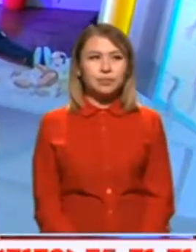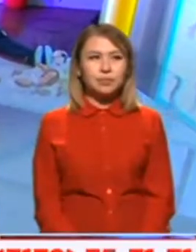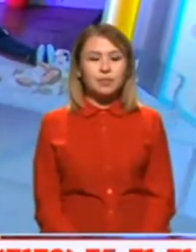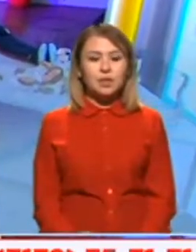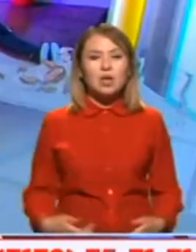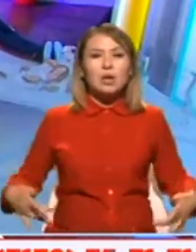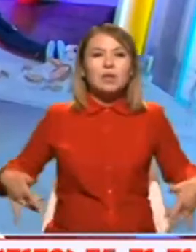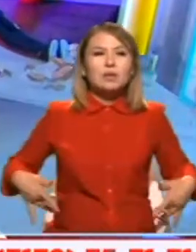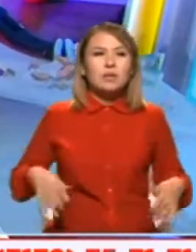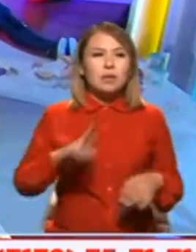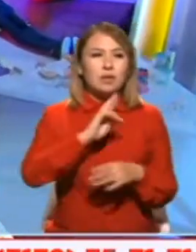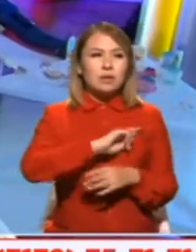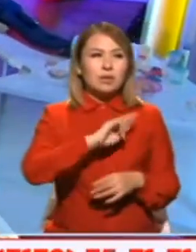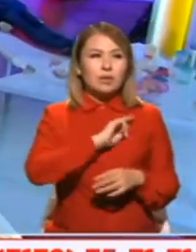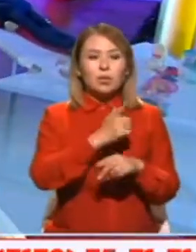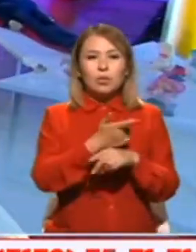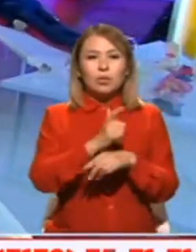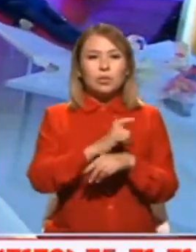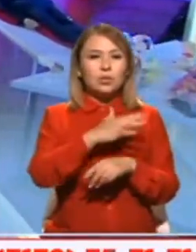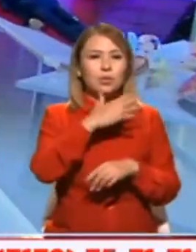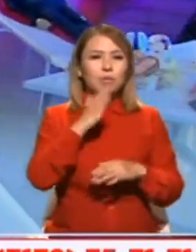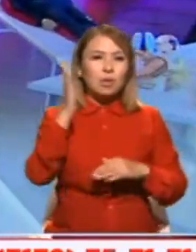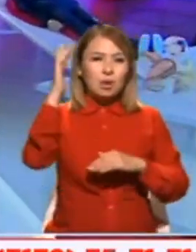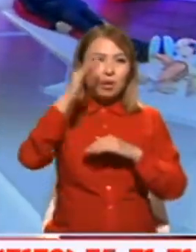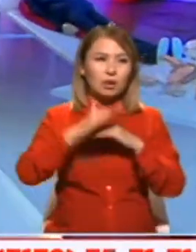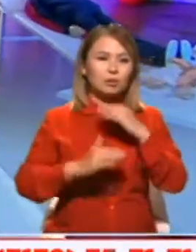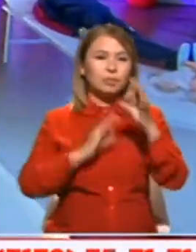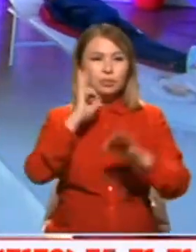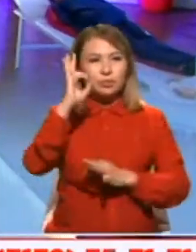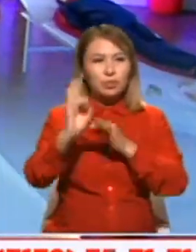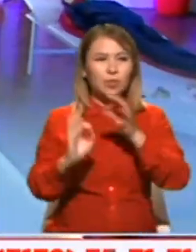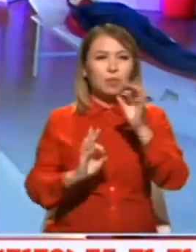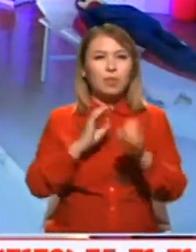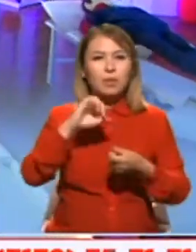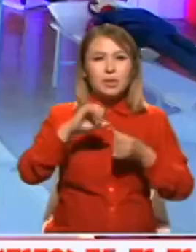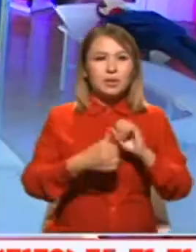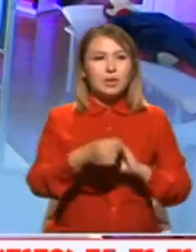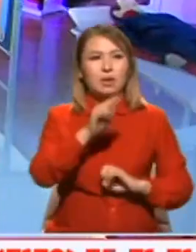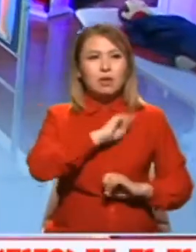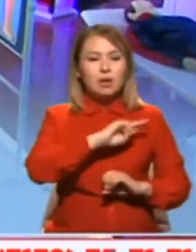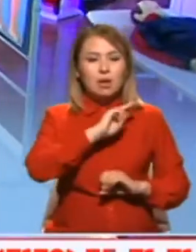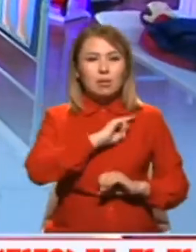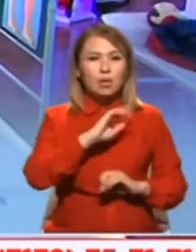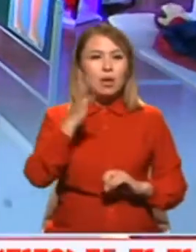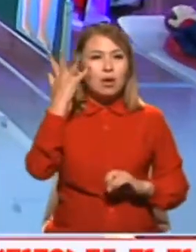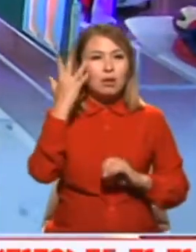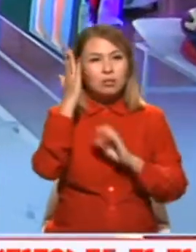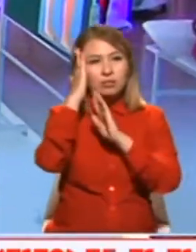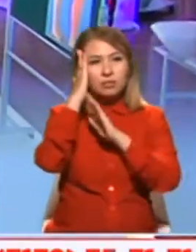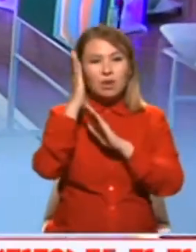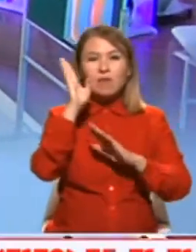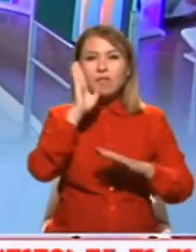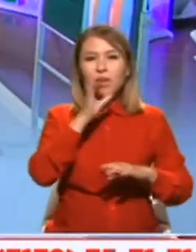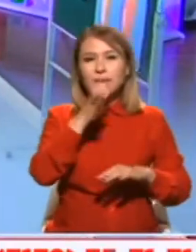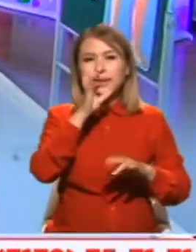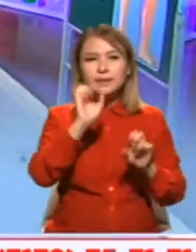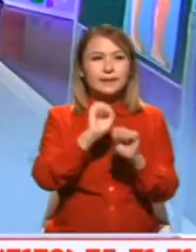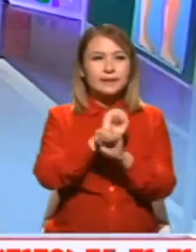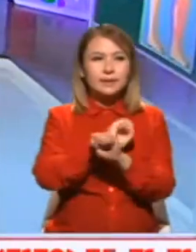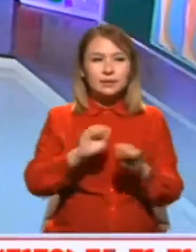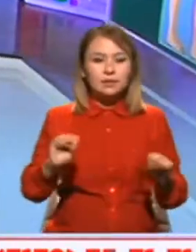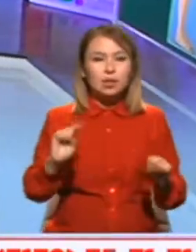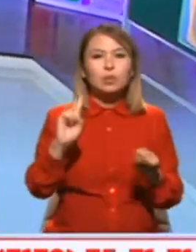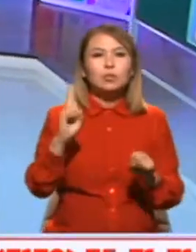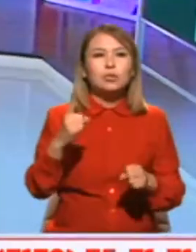Бүйректің қызметі әрине көп, күндіз-түні 24 сағат бойы жұмыс жасайды. Әсіресе жатар алдында су ішпе деп жатады дәрігерлер.